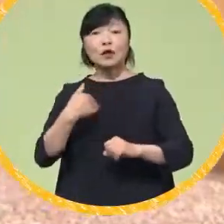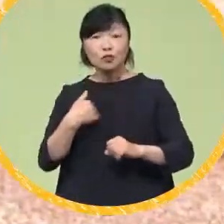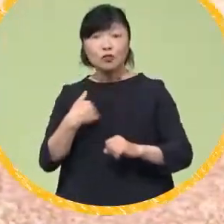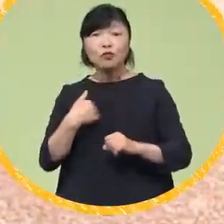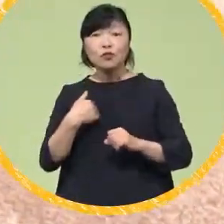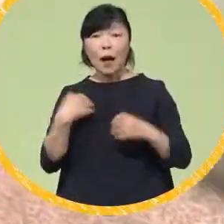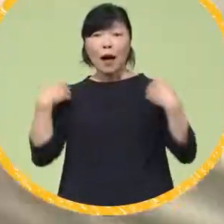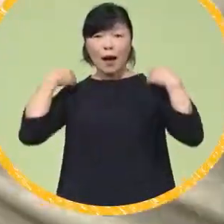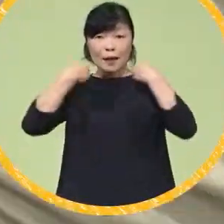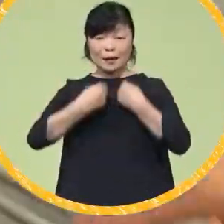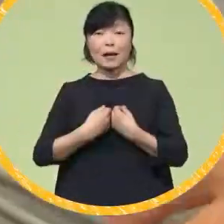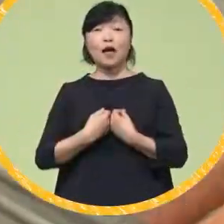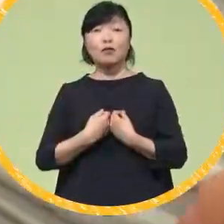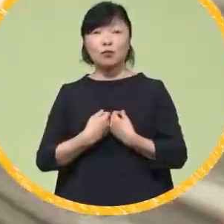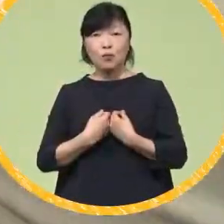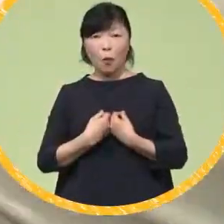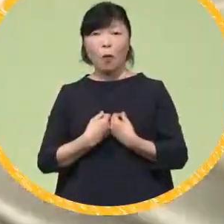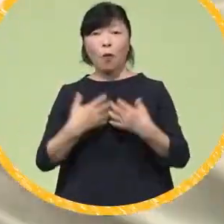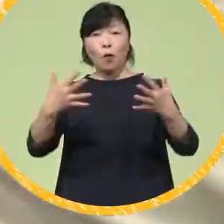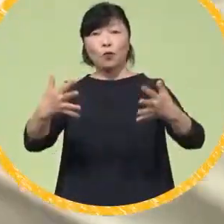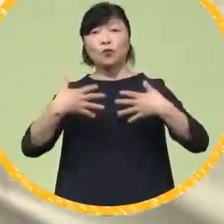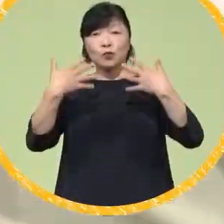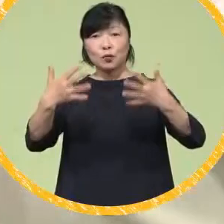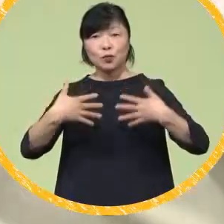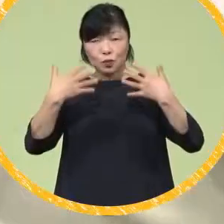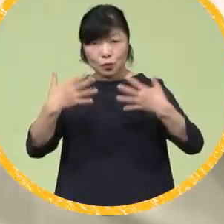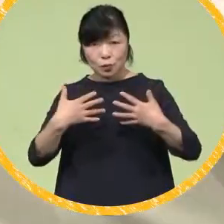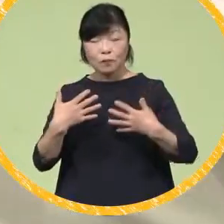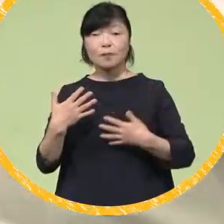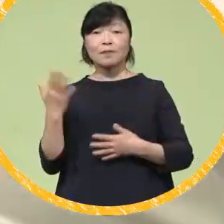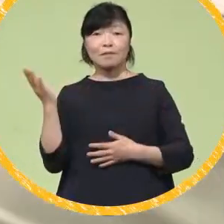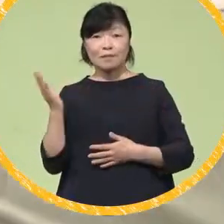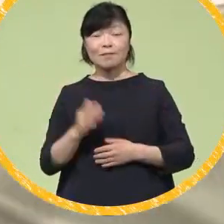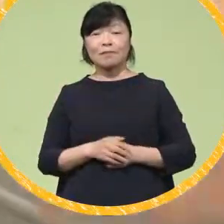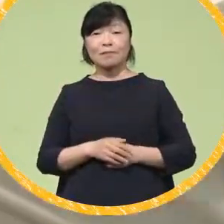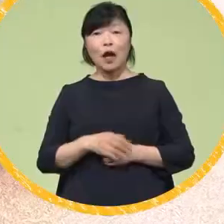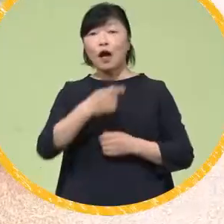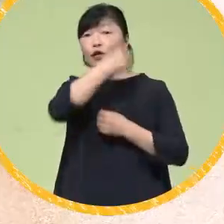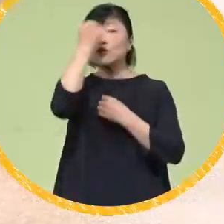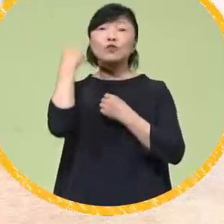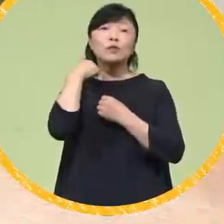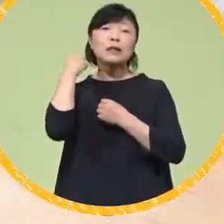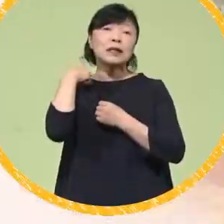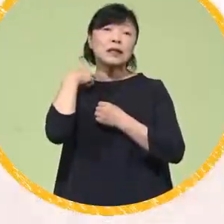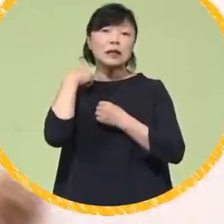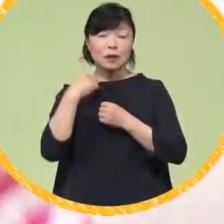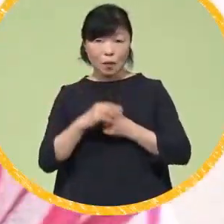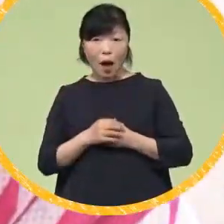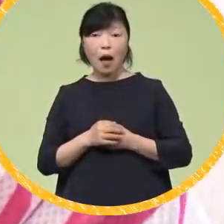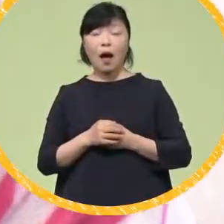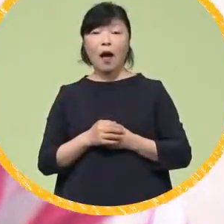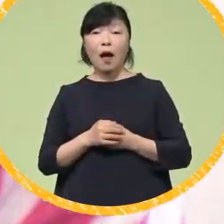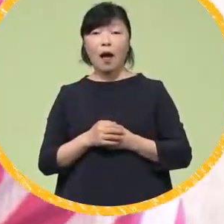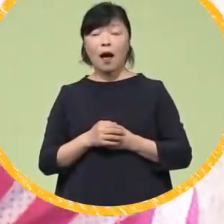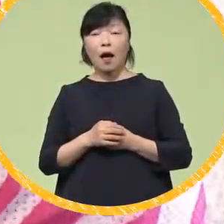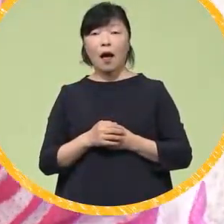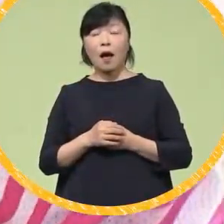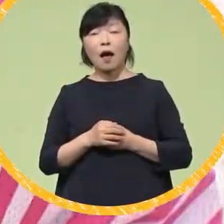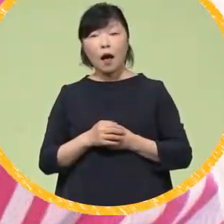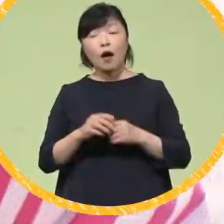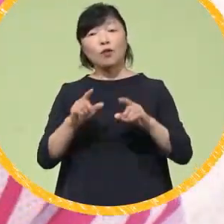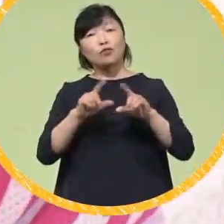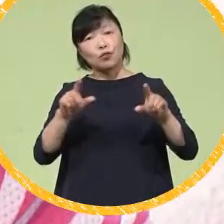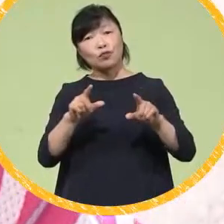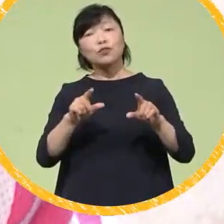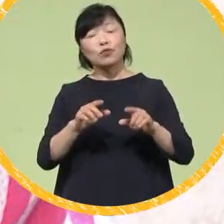らしてから着せると、涼しくなる。 なるほど。あとこれ首に巻いてるのは、 はい、こちらは、まあ、通